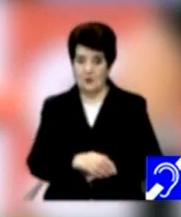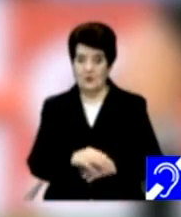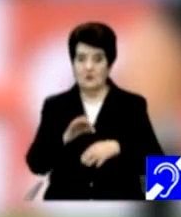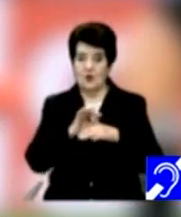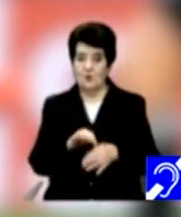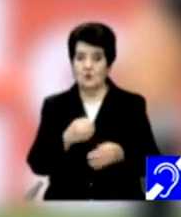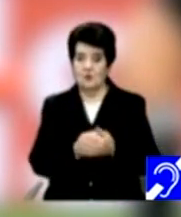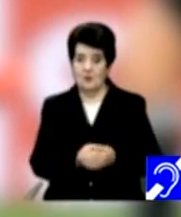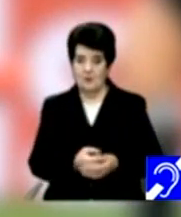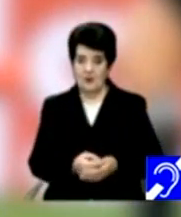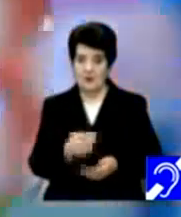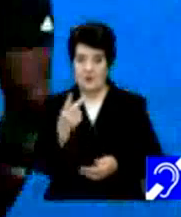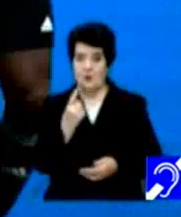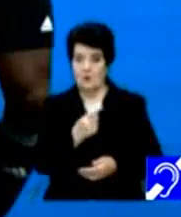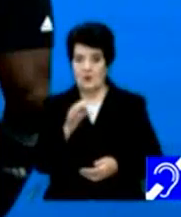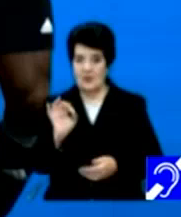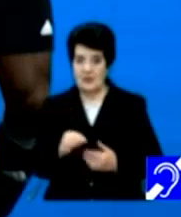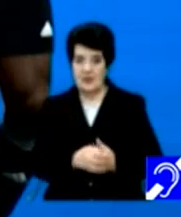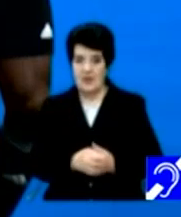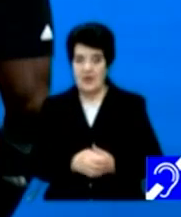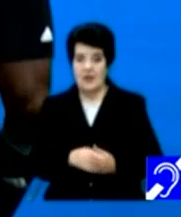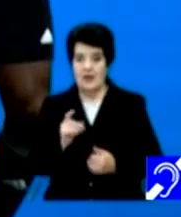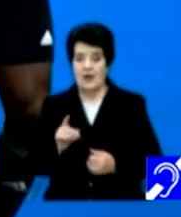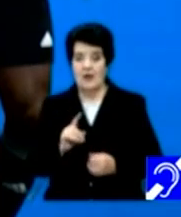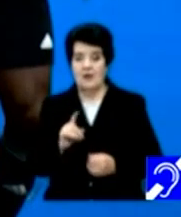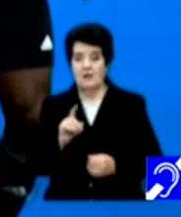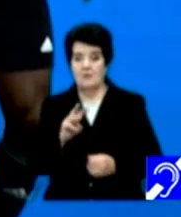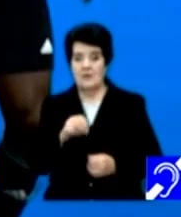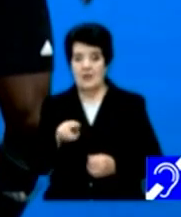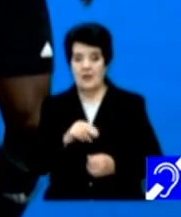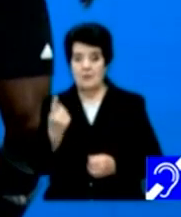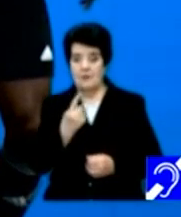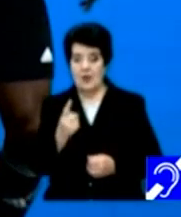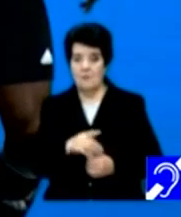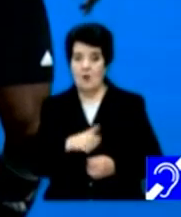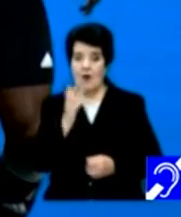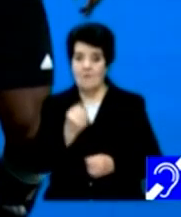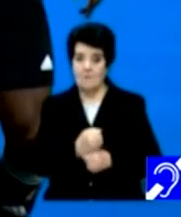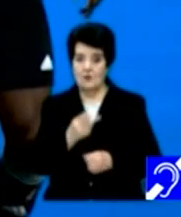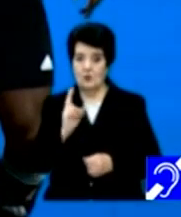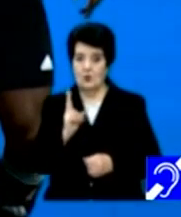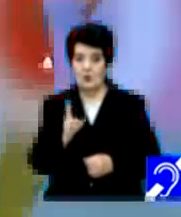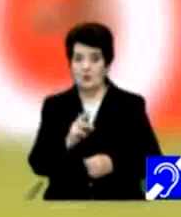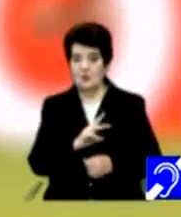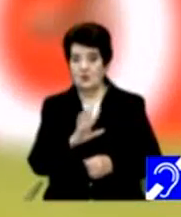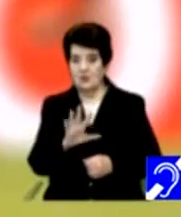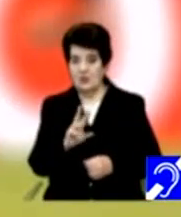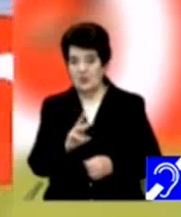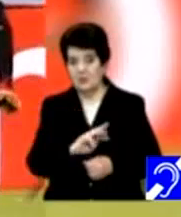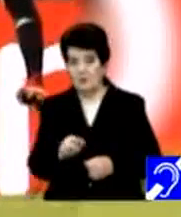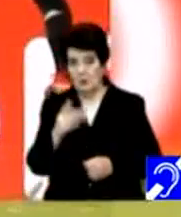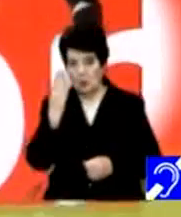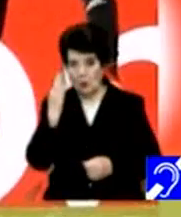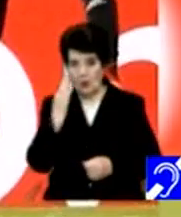condus-o până la pauză cu 1-0 pe multipla campioana Europei Real Madrid. Primul gol a fost marcat în minutul 25 cu capul de